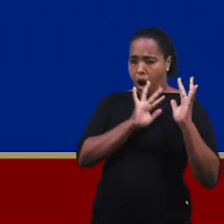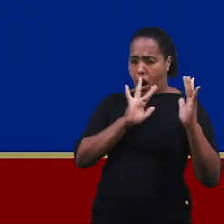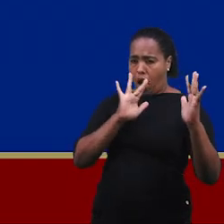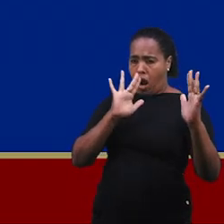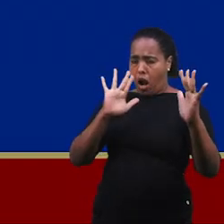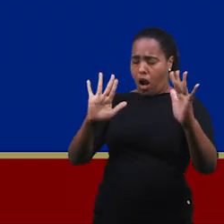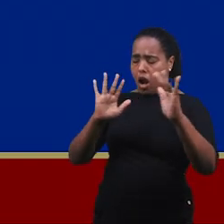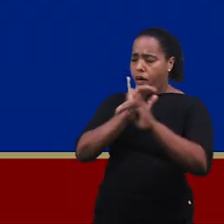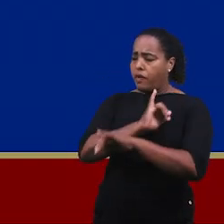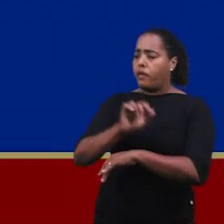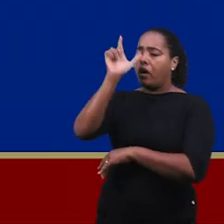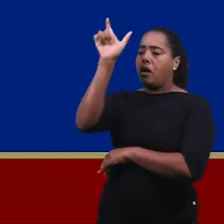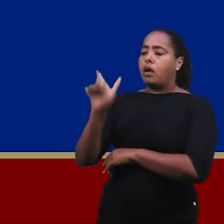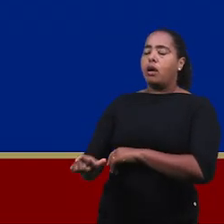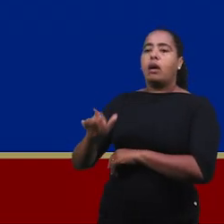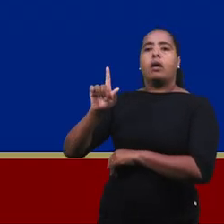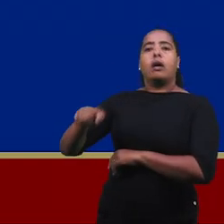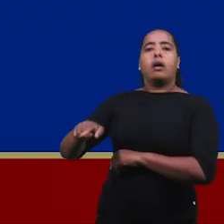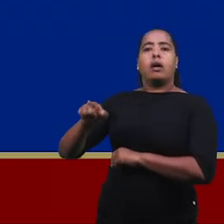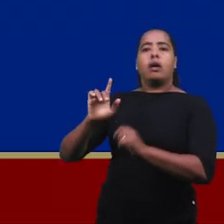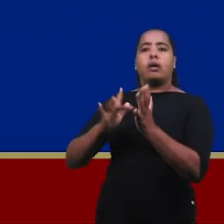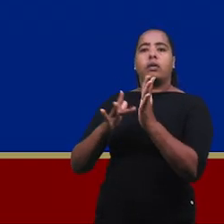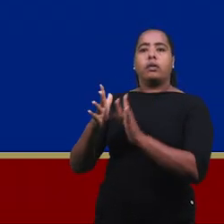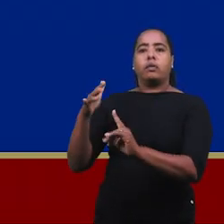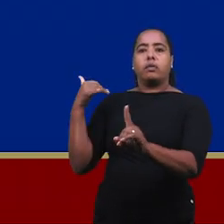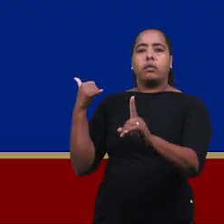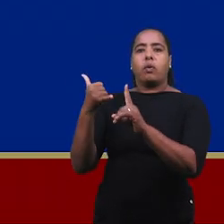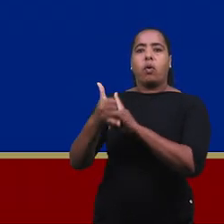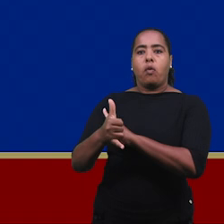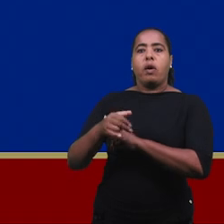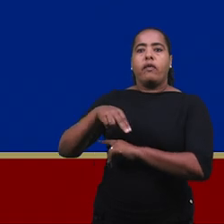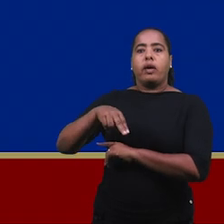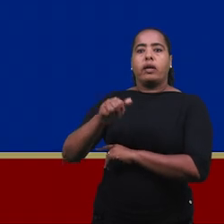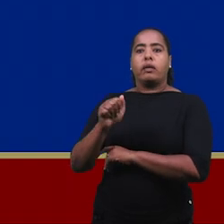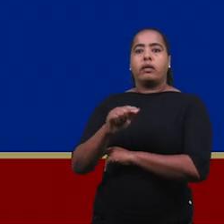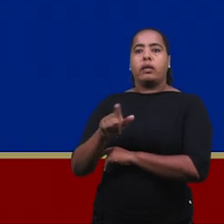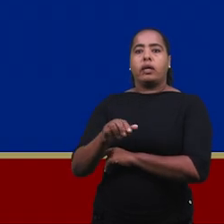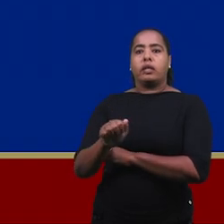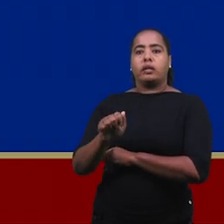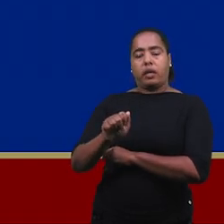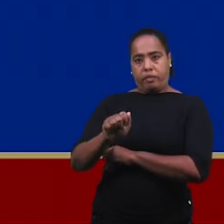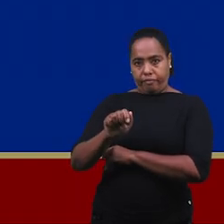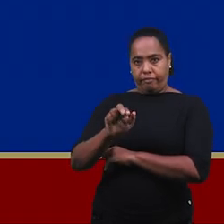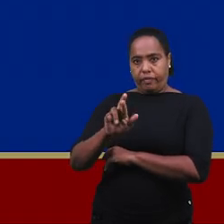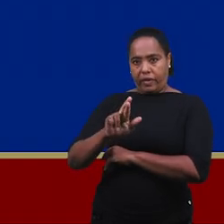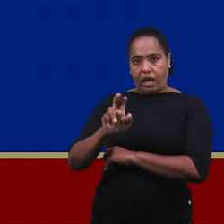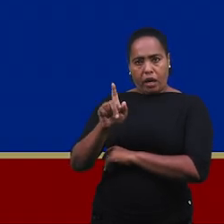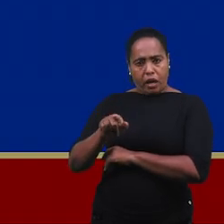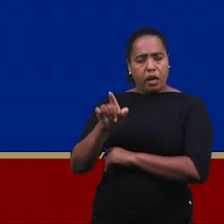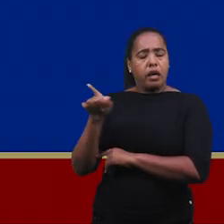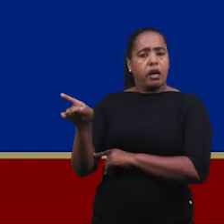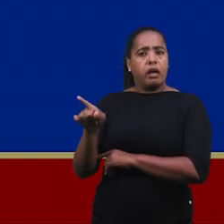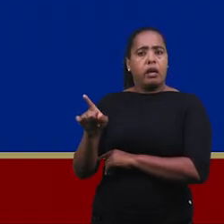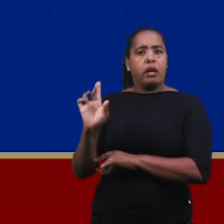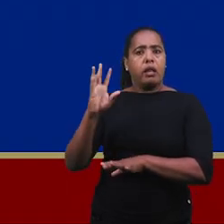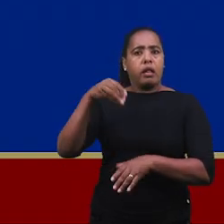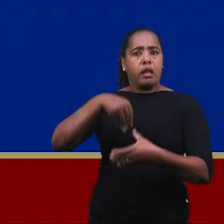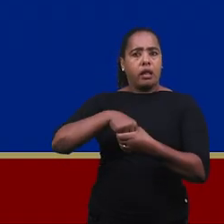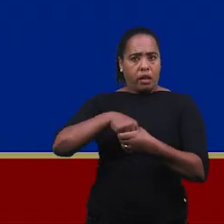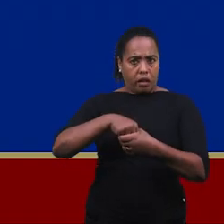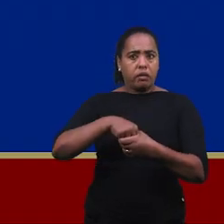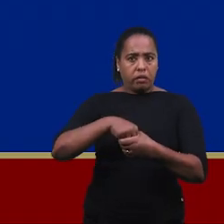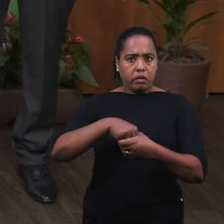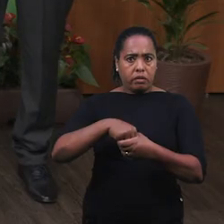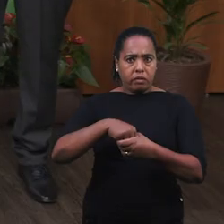disait, celui-là est Jésus, le prophète de Nazareth, de la Galilée. Il est